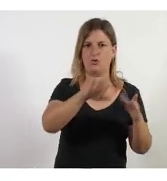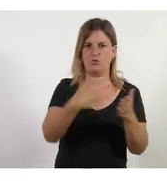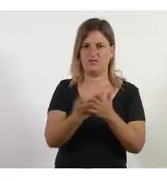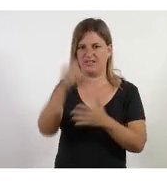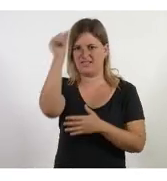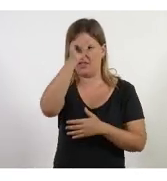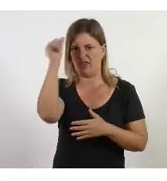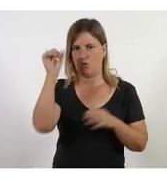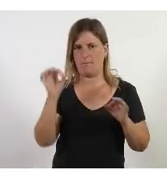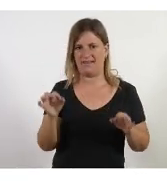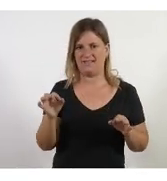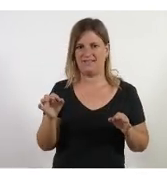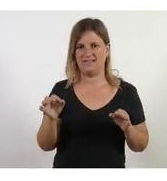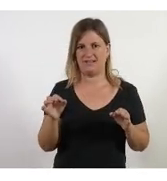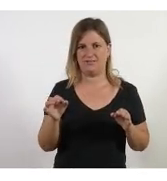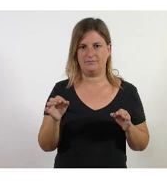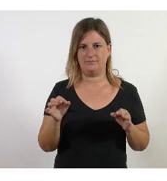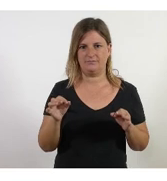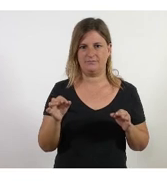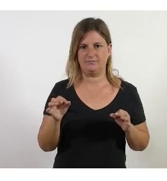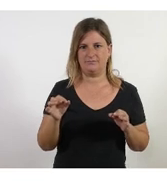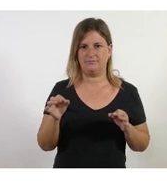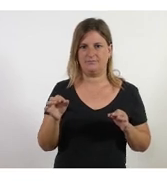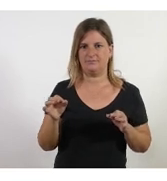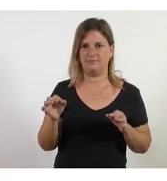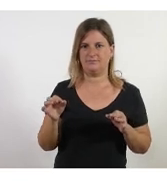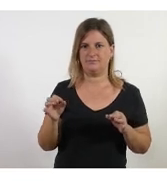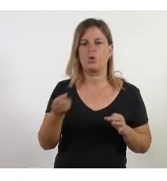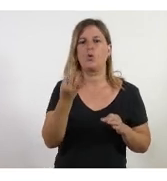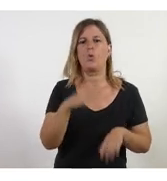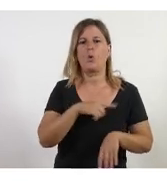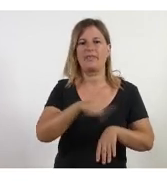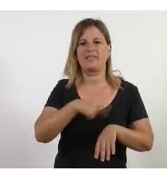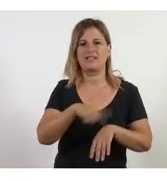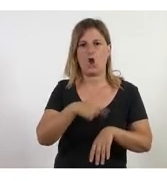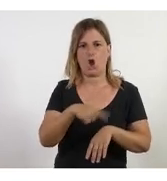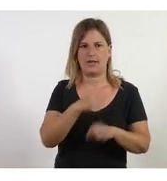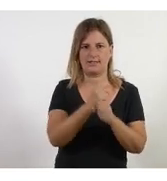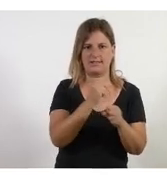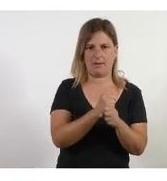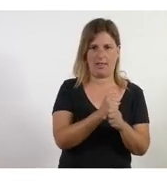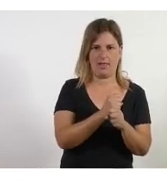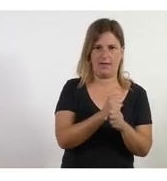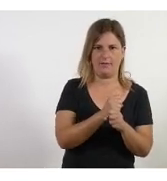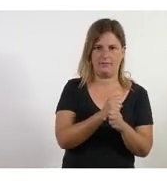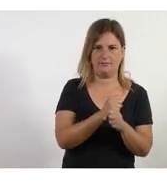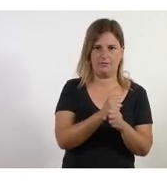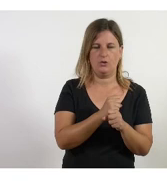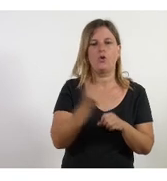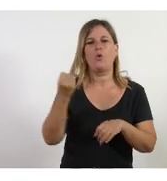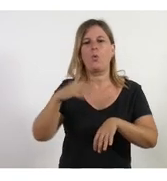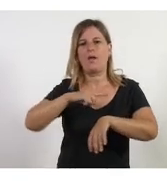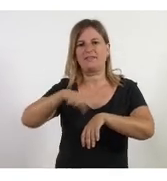diumenge. En una setmana sencera, de dilluns a diumenge, quantes hores dedico a treballar?